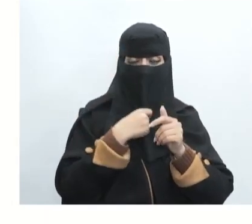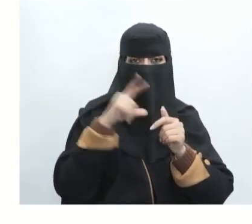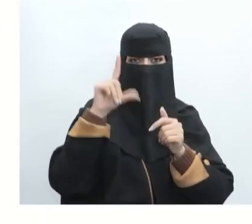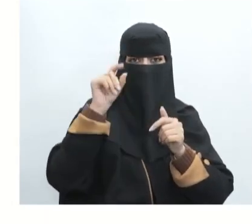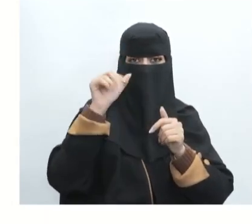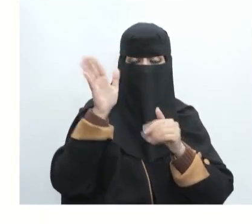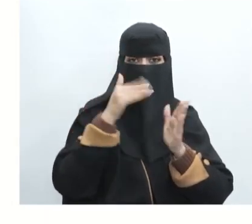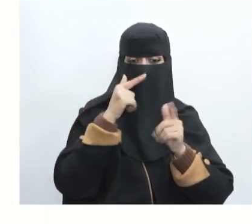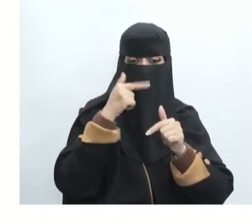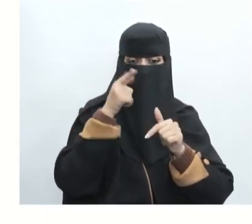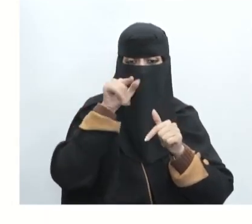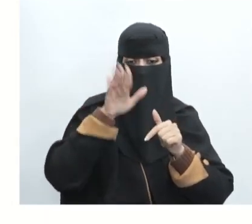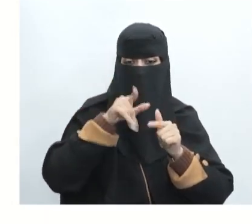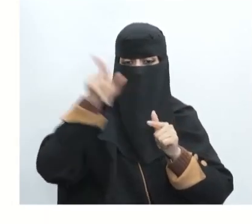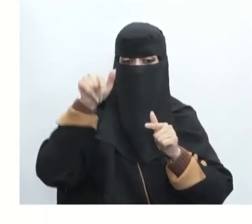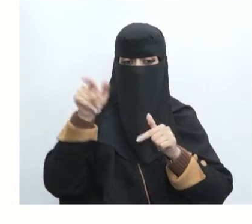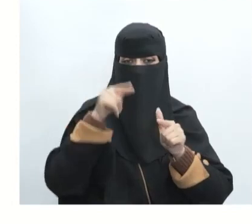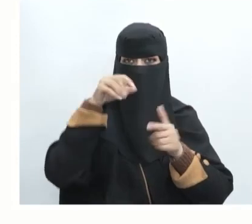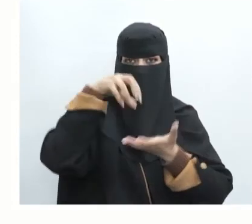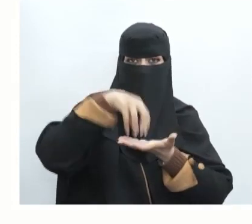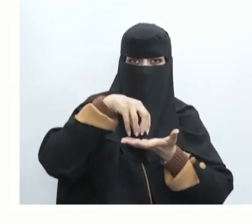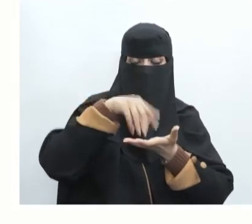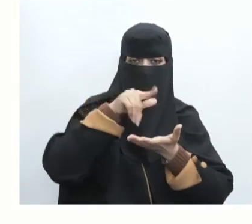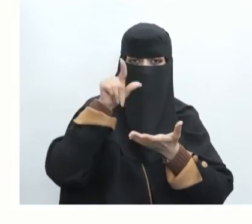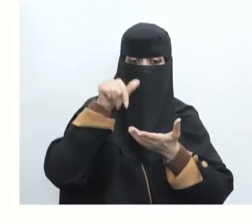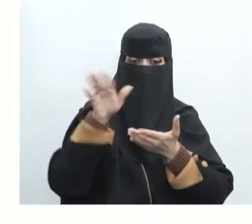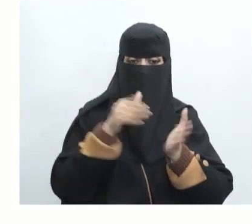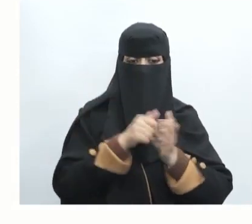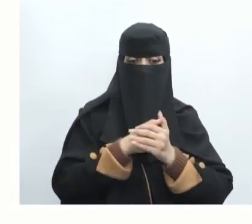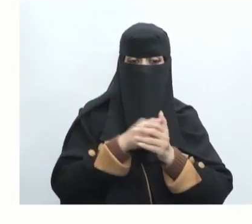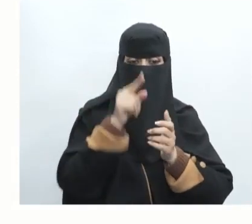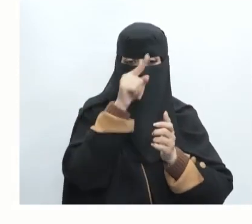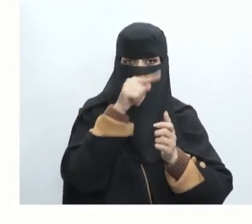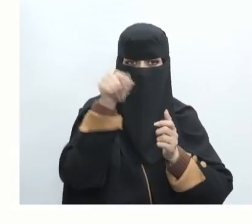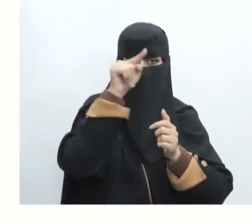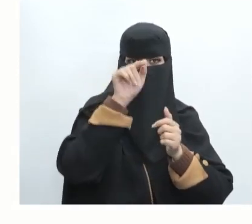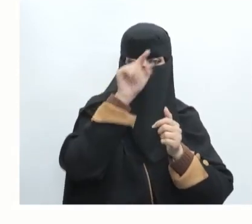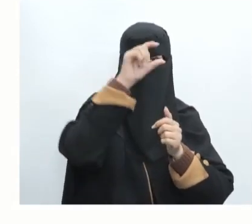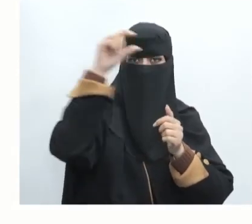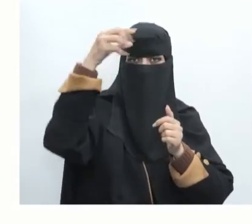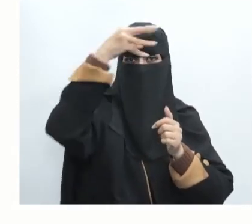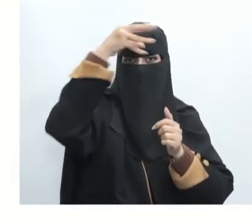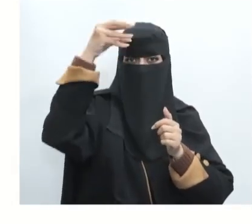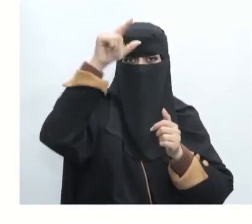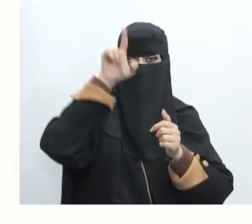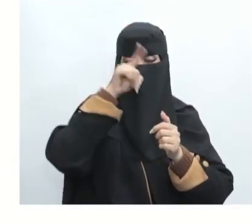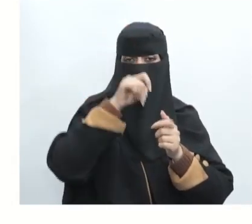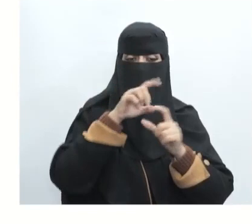احسنتم هذا هو موقع البانيا ابنائي وبنات الطلاب احسنتم